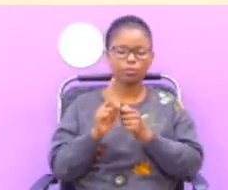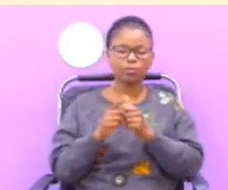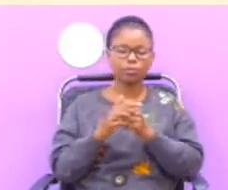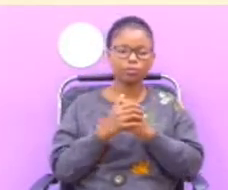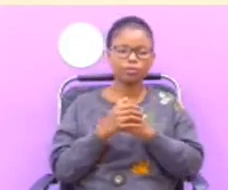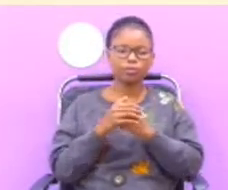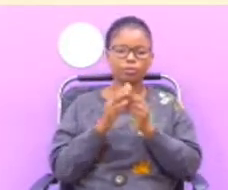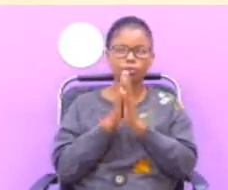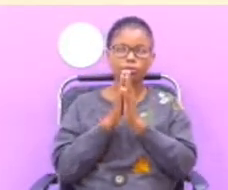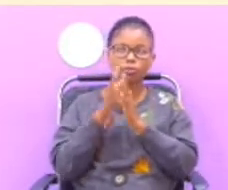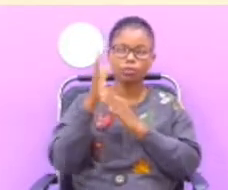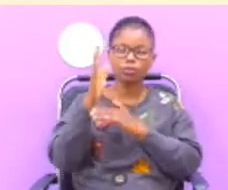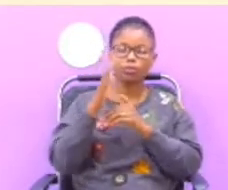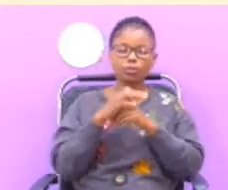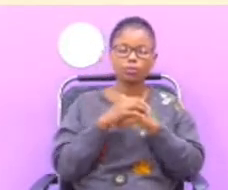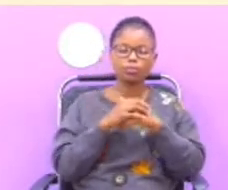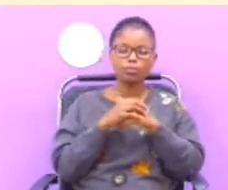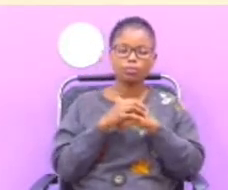Bwana asifiwe sana.